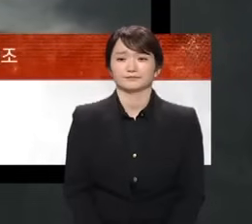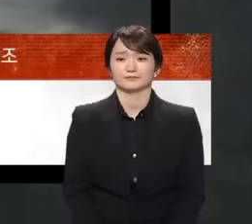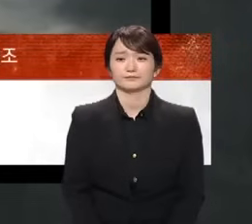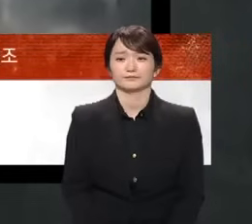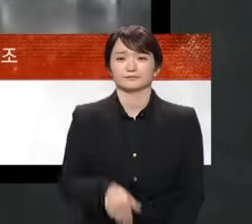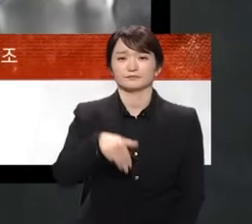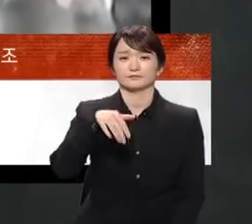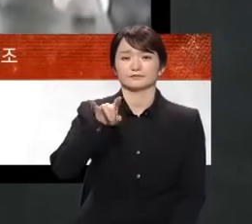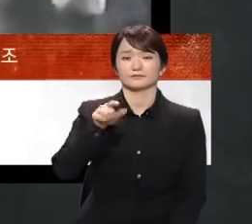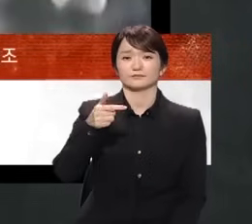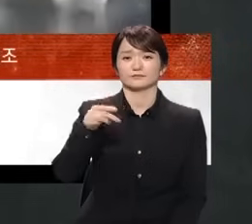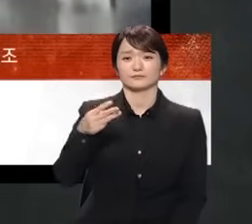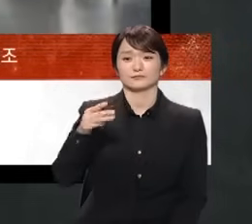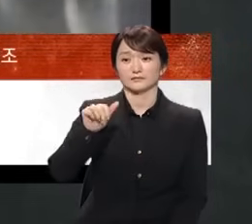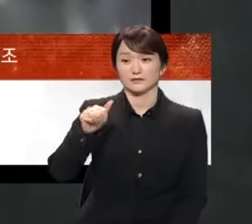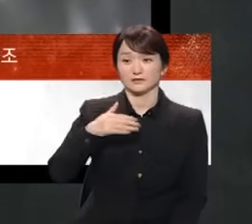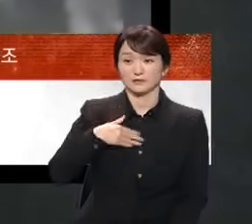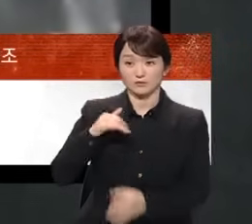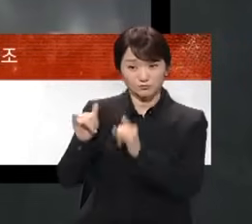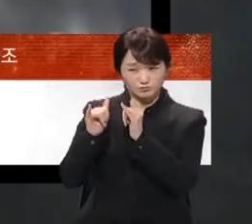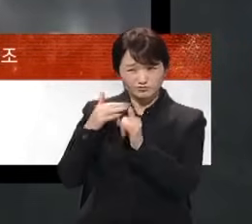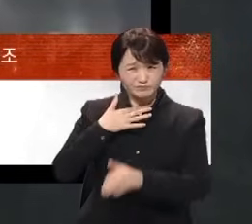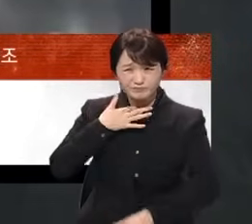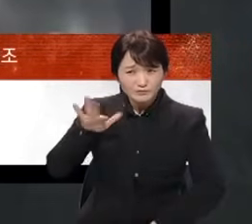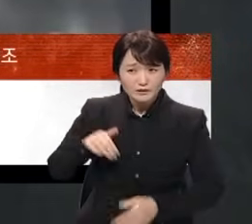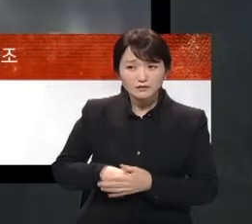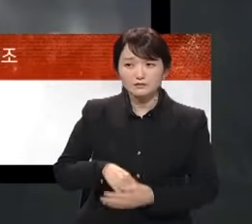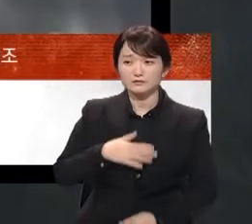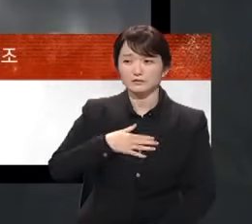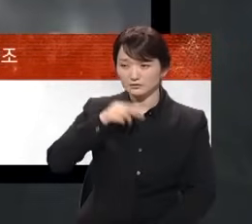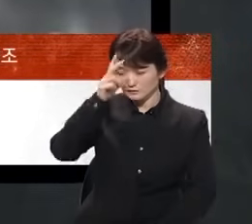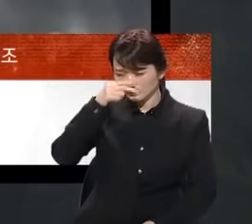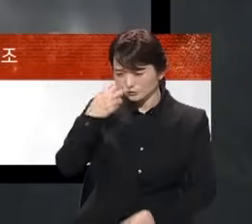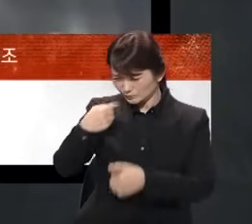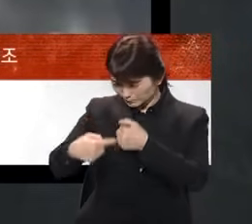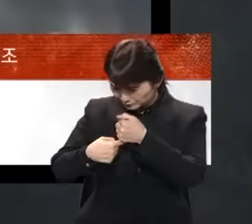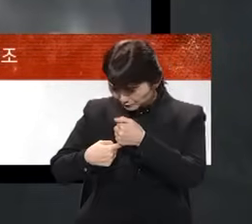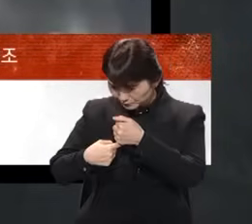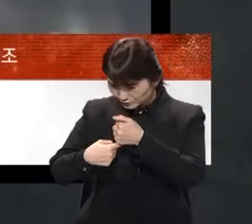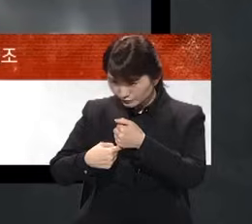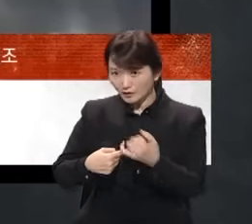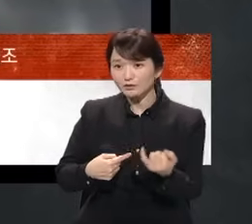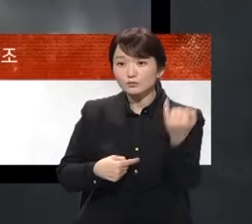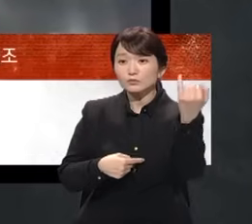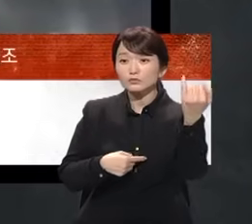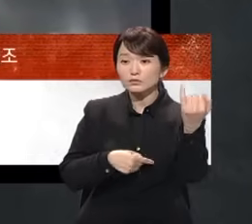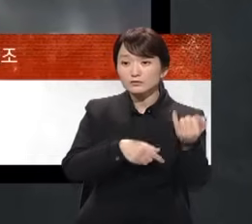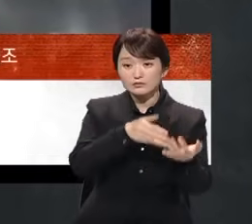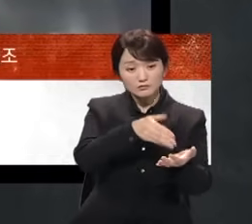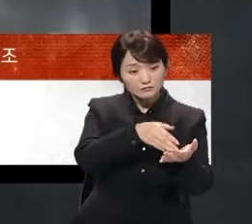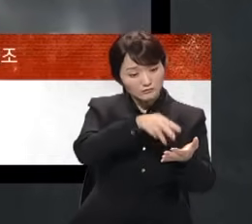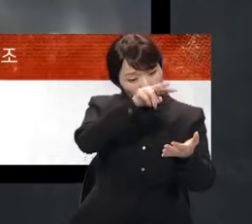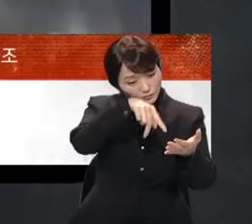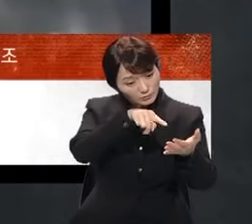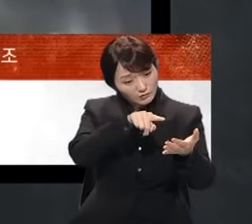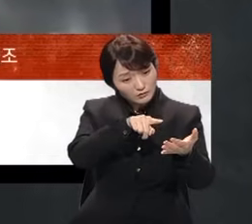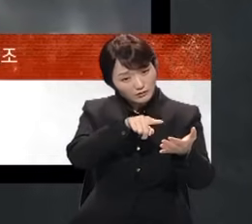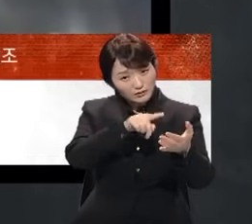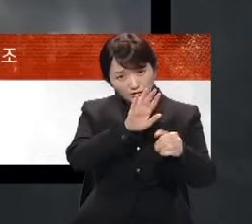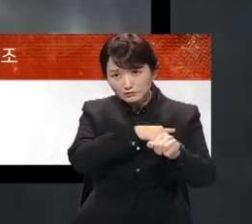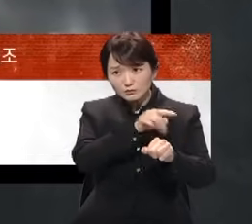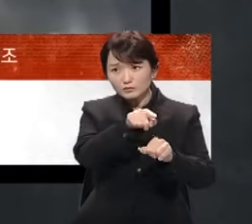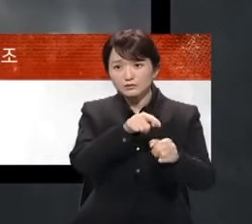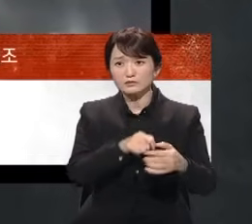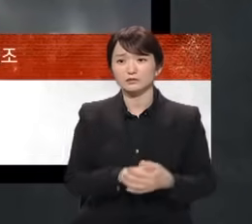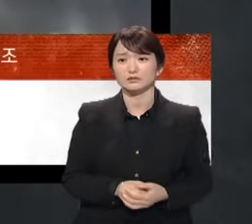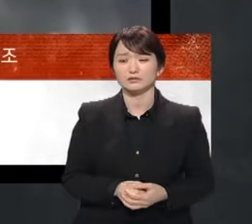저는 저랑 통화를 한 적이 단 한 번 없어요. 제가 경찰 조사 받는 와중에 누나가 야 채널A 기사 떴다. 근데 이거 완전히 오버인데? 라고 조사 받는